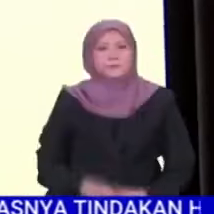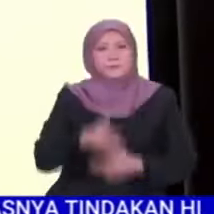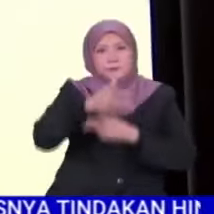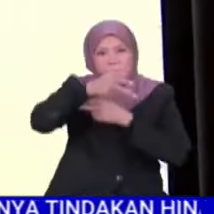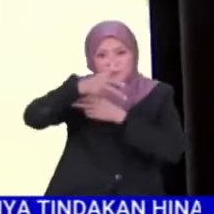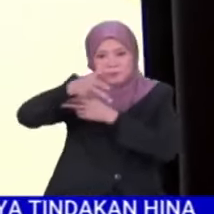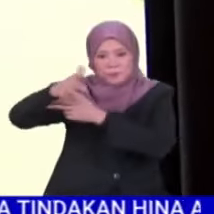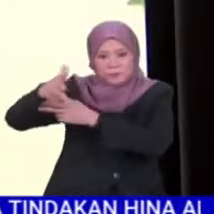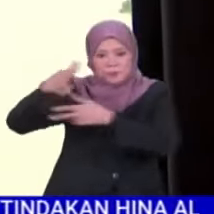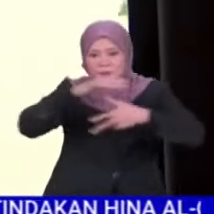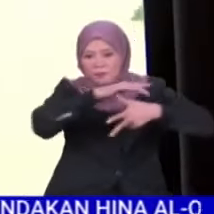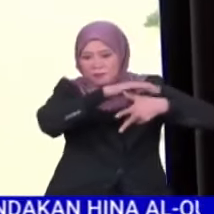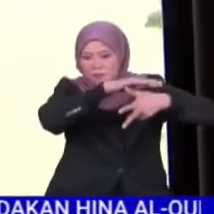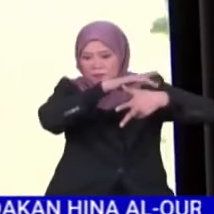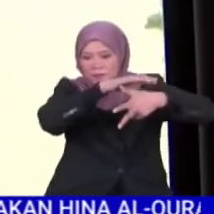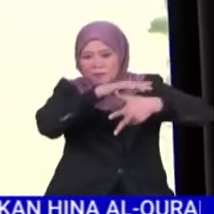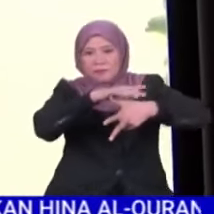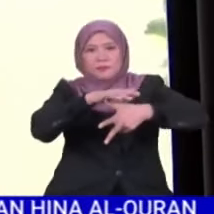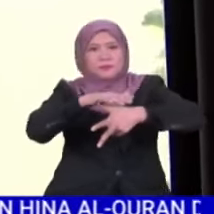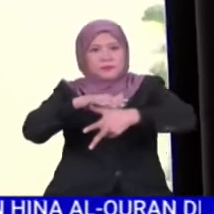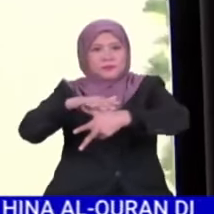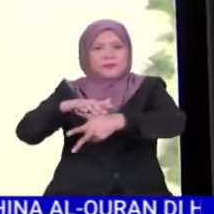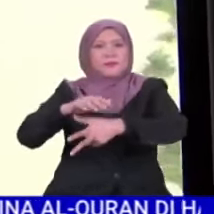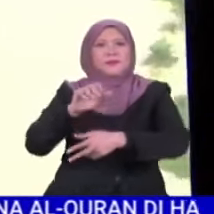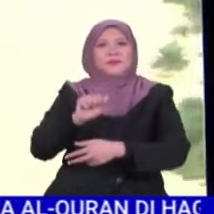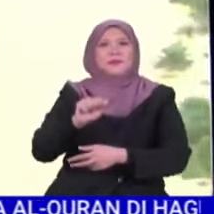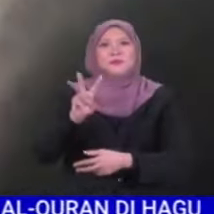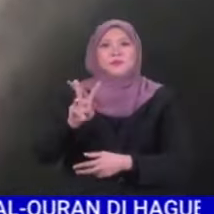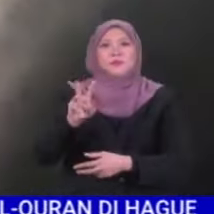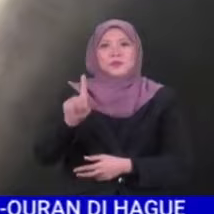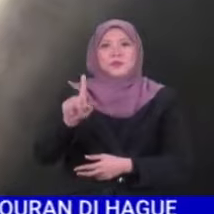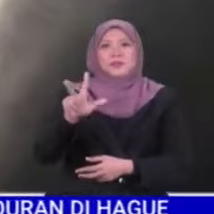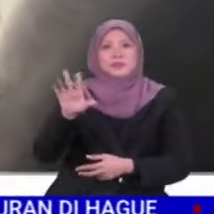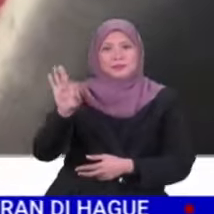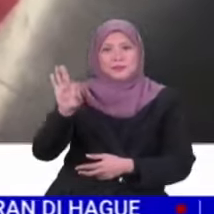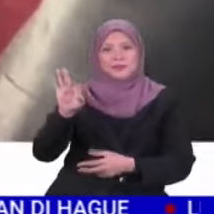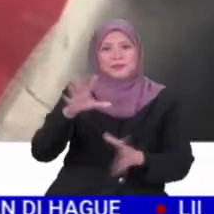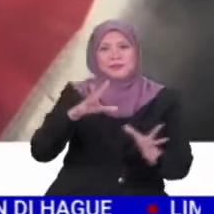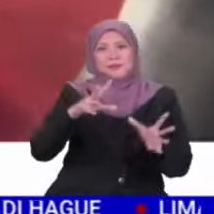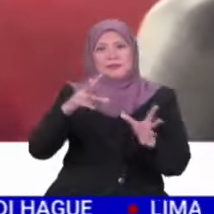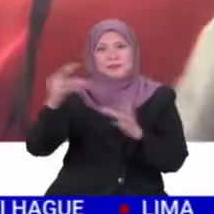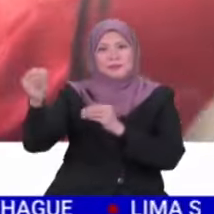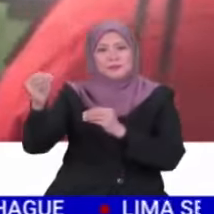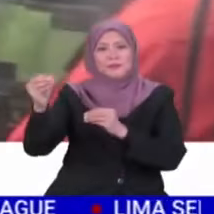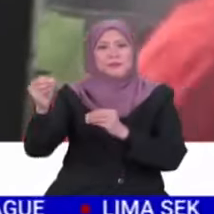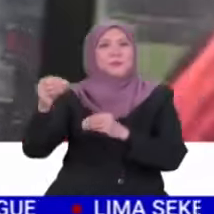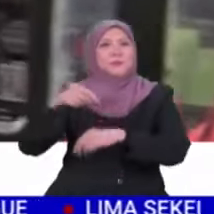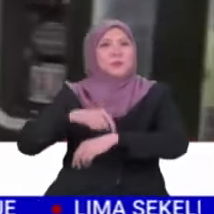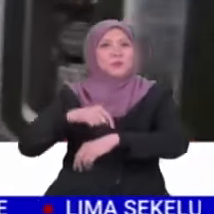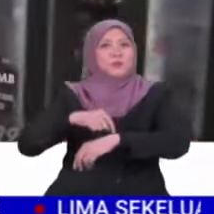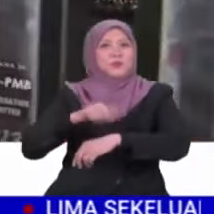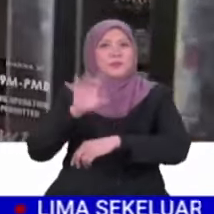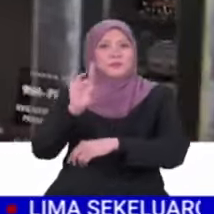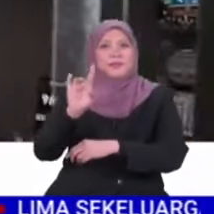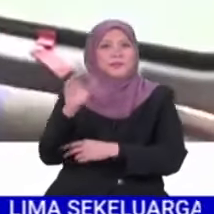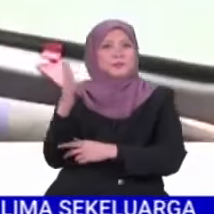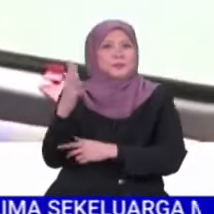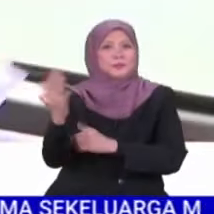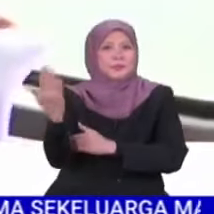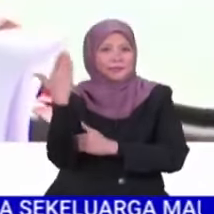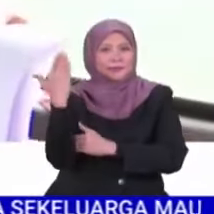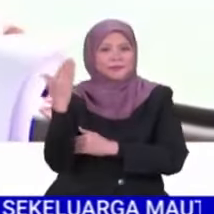Tinjauan menggunakan helikopter Agusta Westland AW139 berlepas dari Pulau Pos Kamat pada pukul 8.15